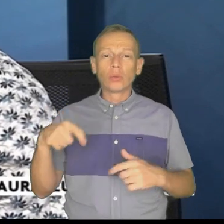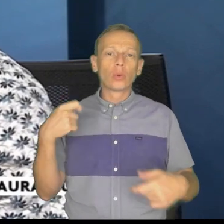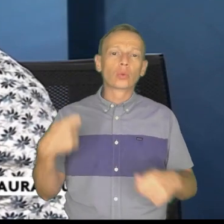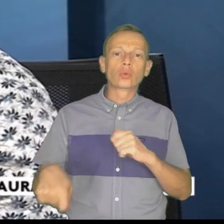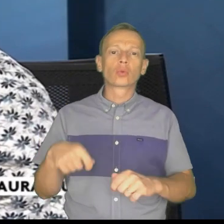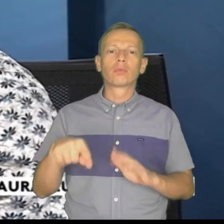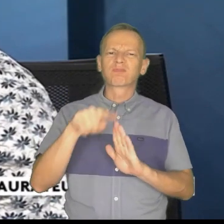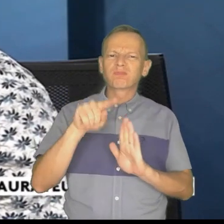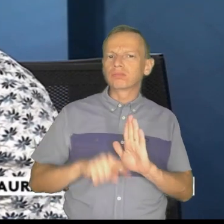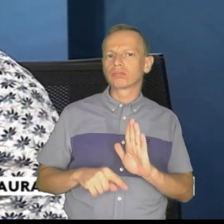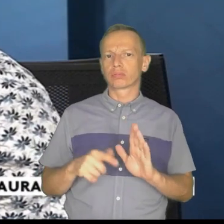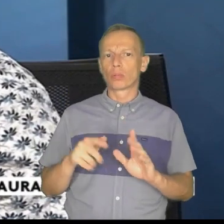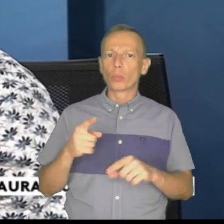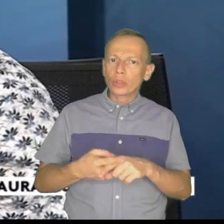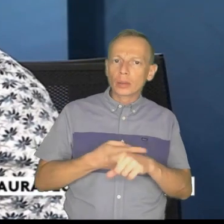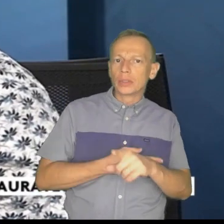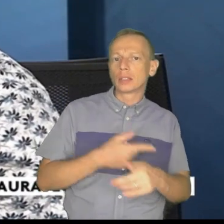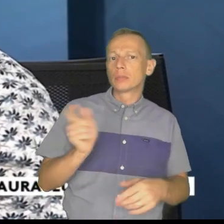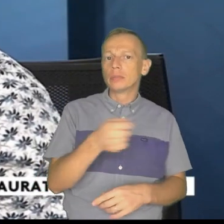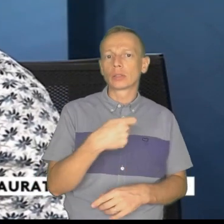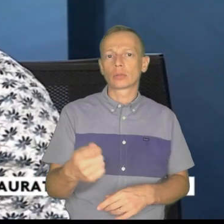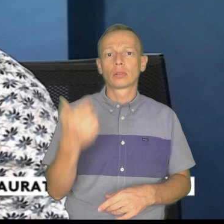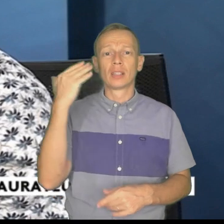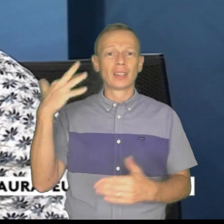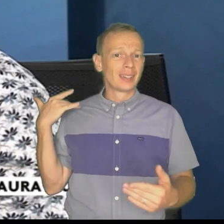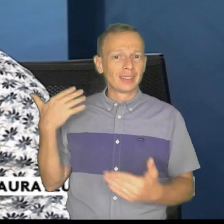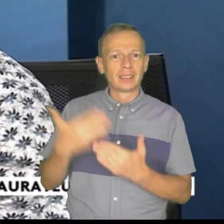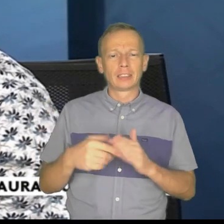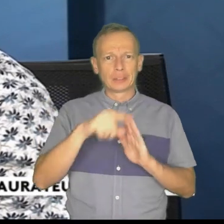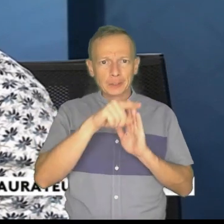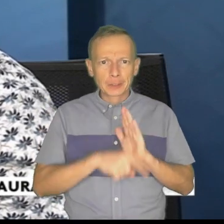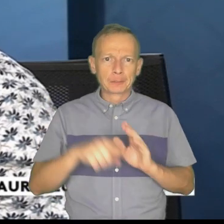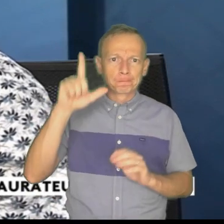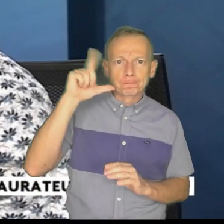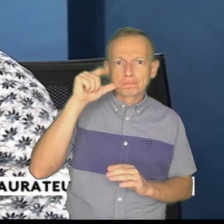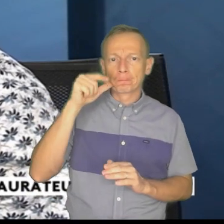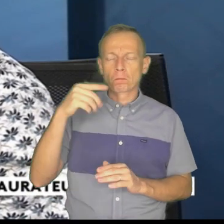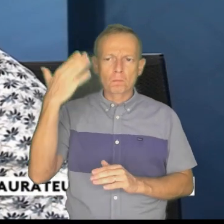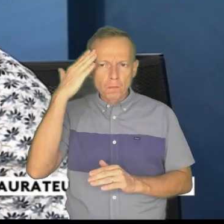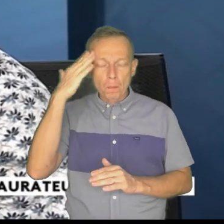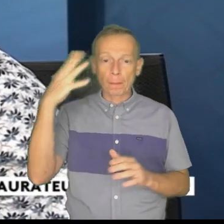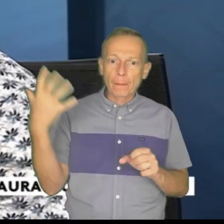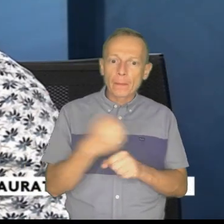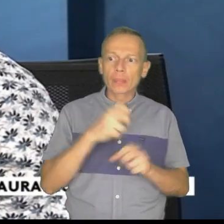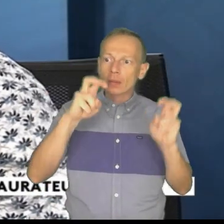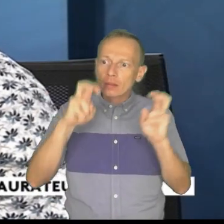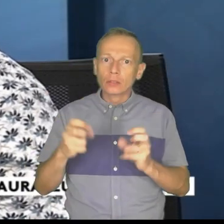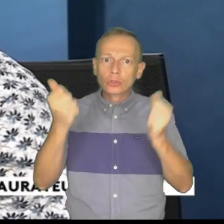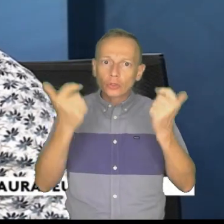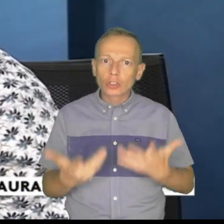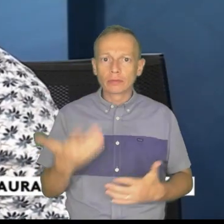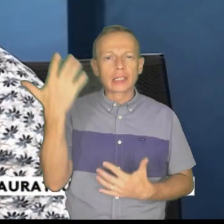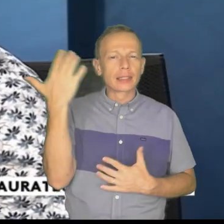se fassent de manière progressive. On sait que toutes les contraintes qui ont été mises en place, les efforts qui ont été réalisés, les résultats